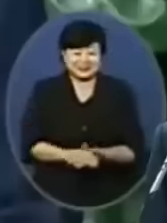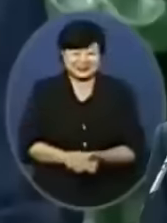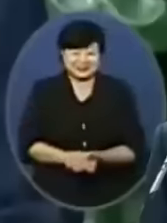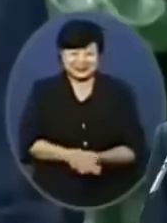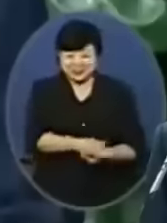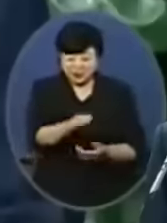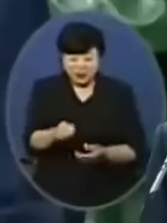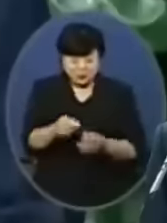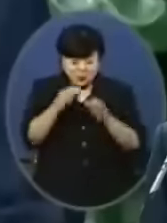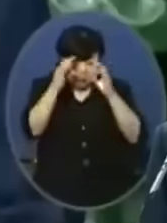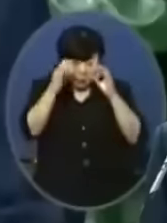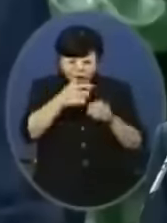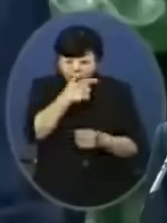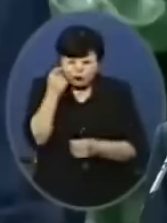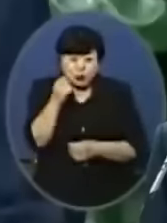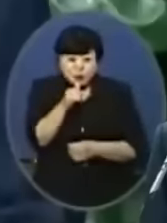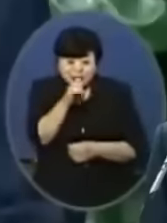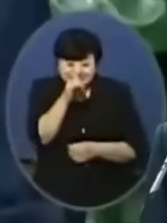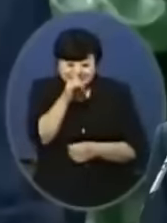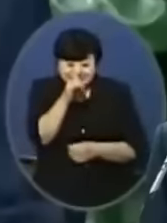보니까 부족함이